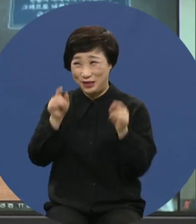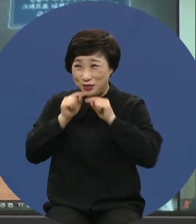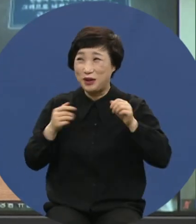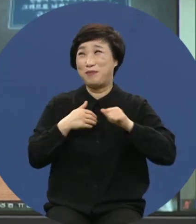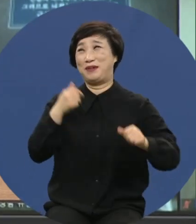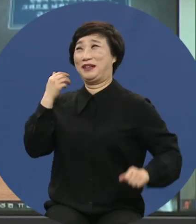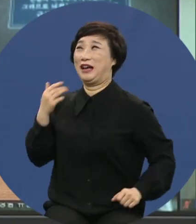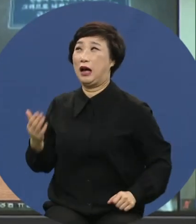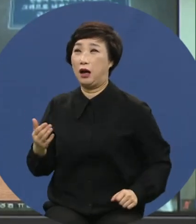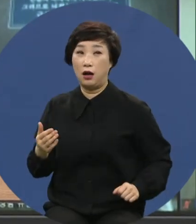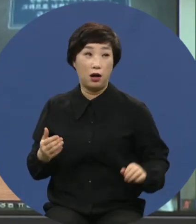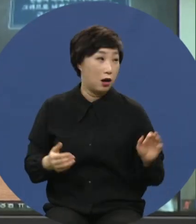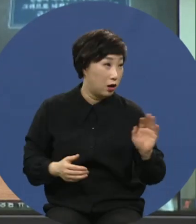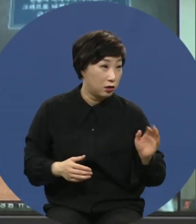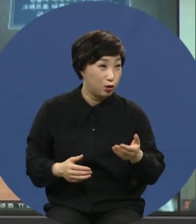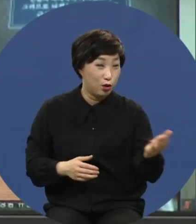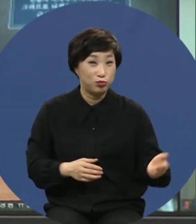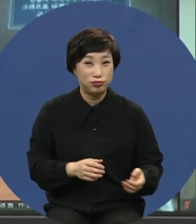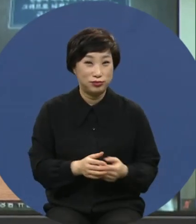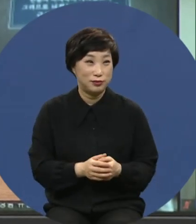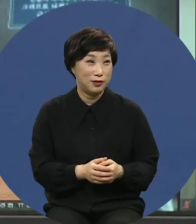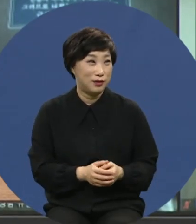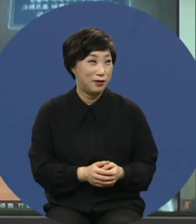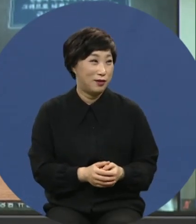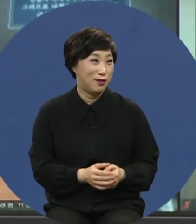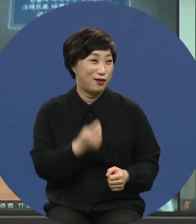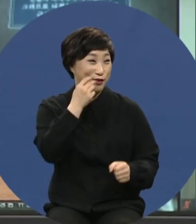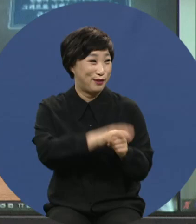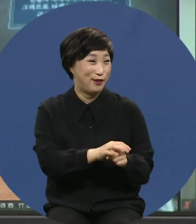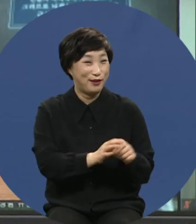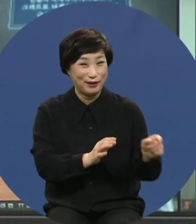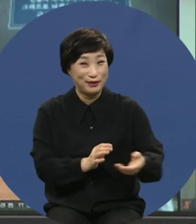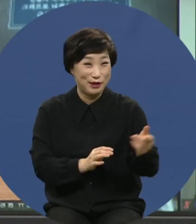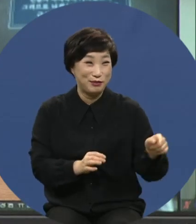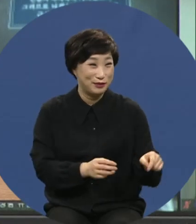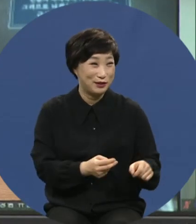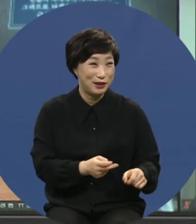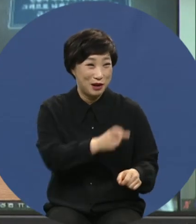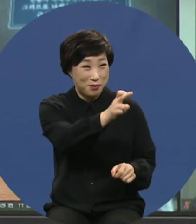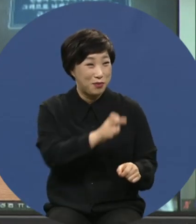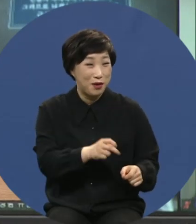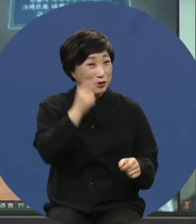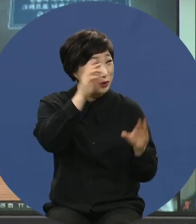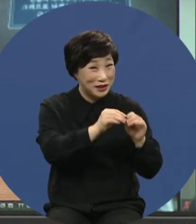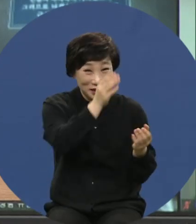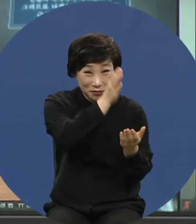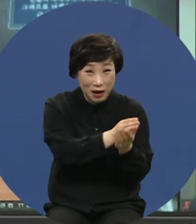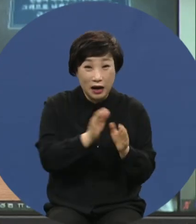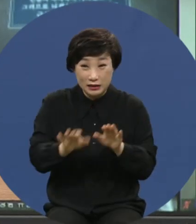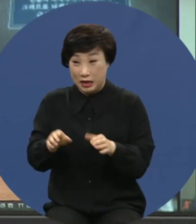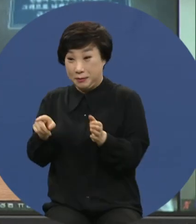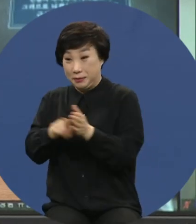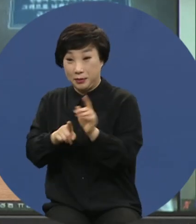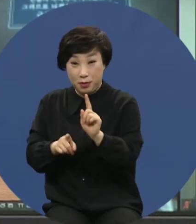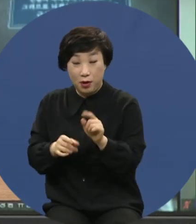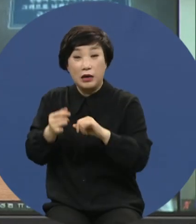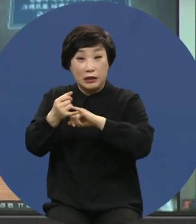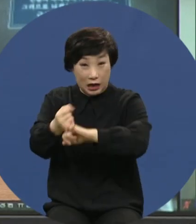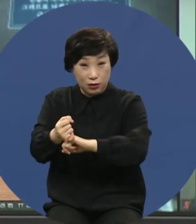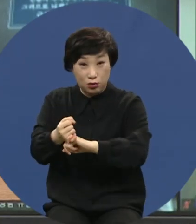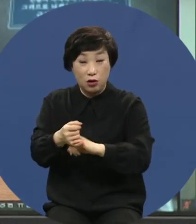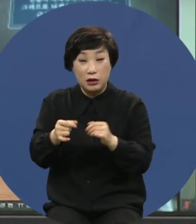보내겠냐. 여러분 허튼 소리에 동의하지 말라 이 말이요. 믿음은 약속이요 약속 없는